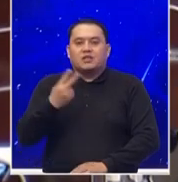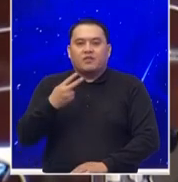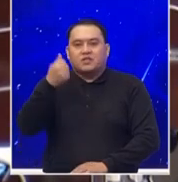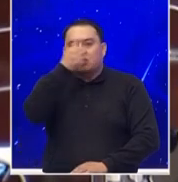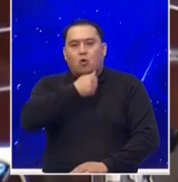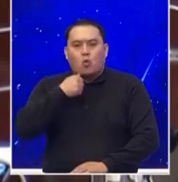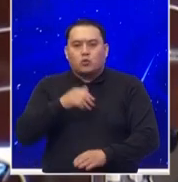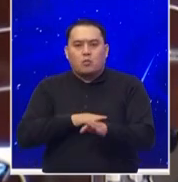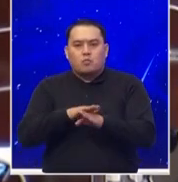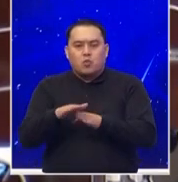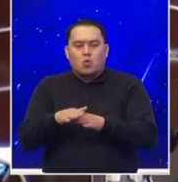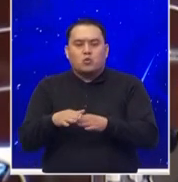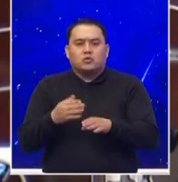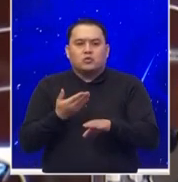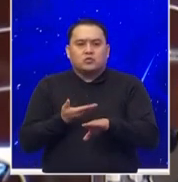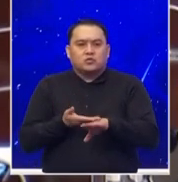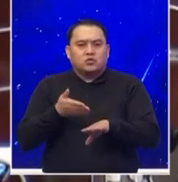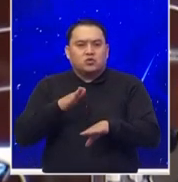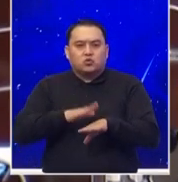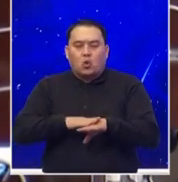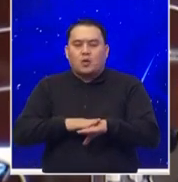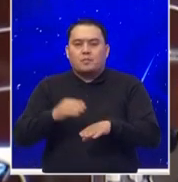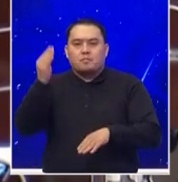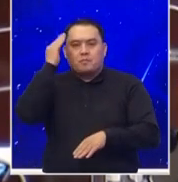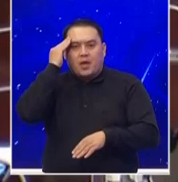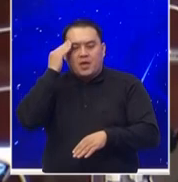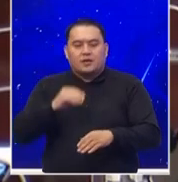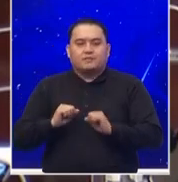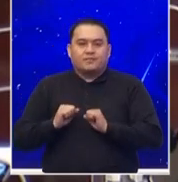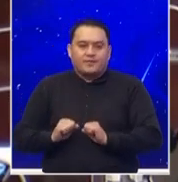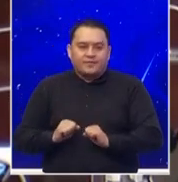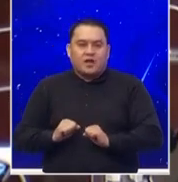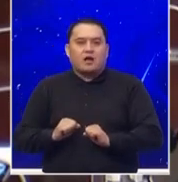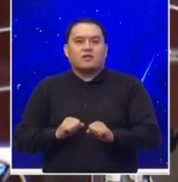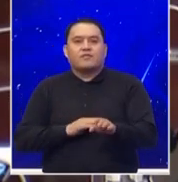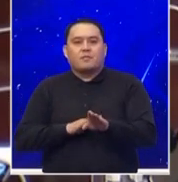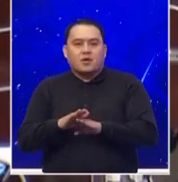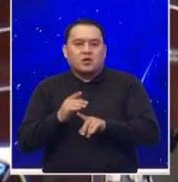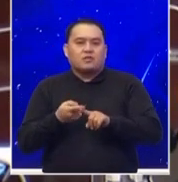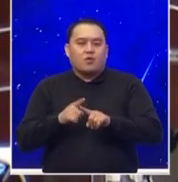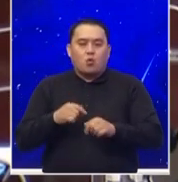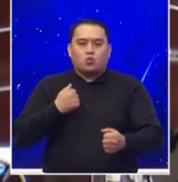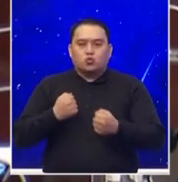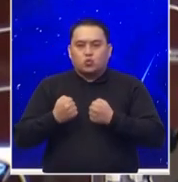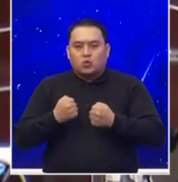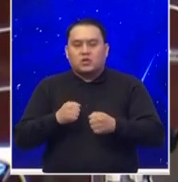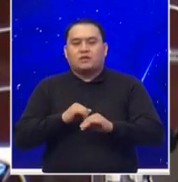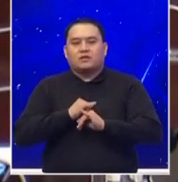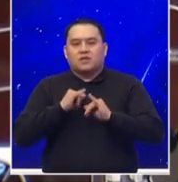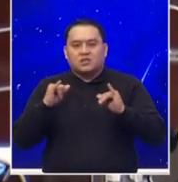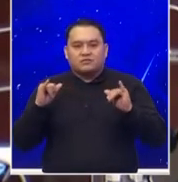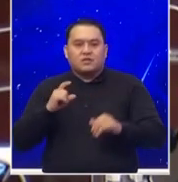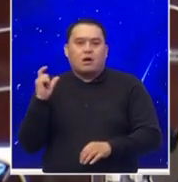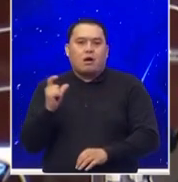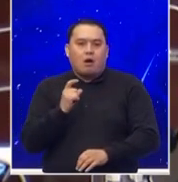2020 год был наполнен вызовами. Благодаря своевременно принятым мерам мы их преодолели. В целях дальнейшего обеспечения устойчивого социально-экономического